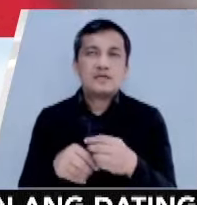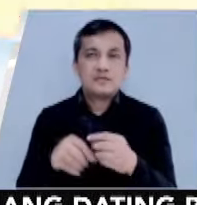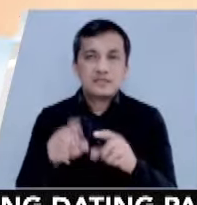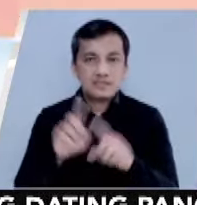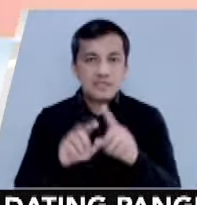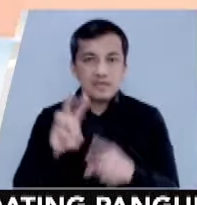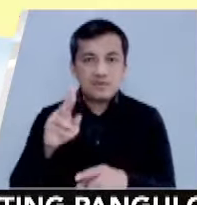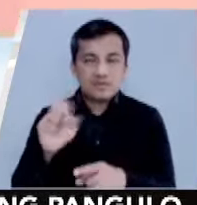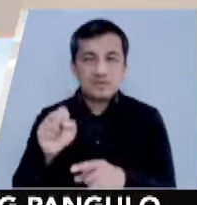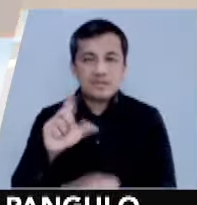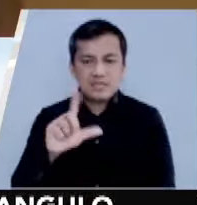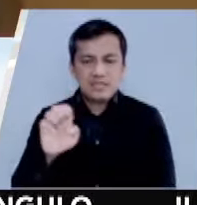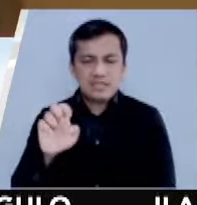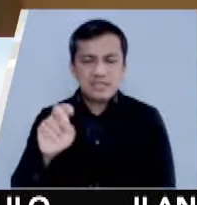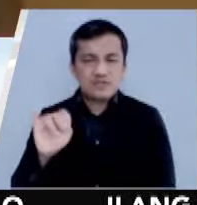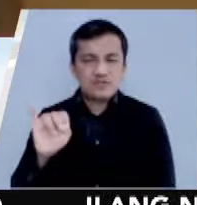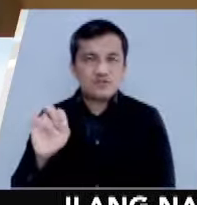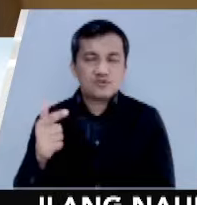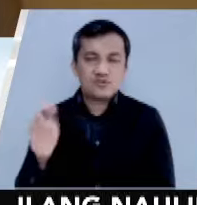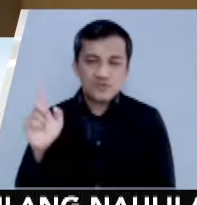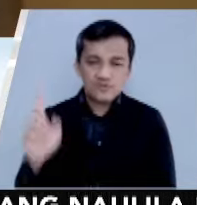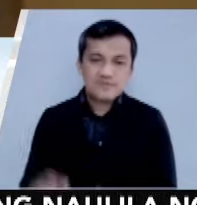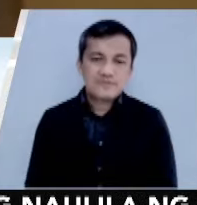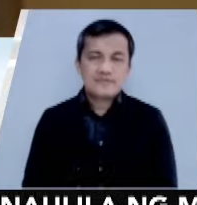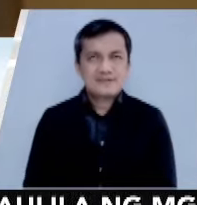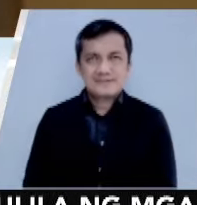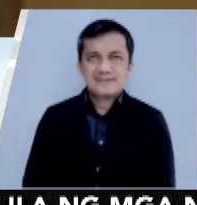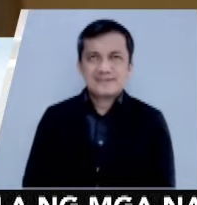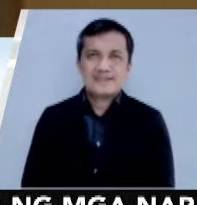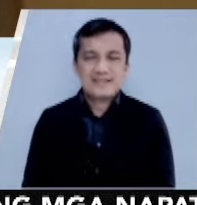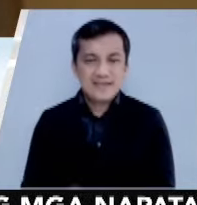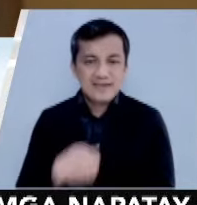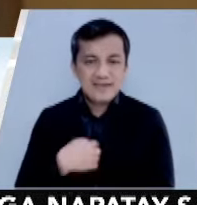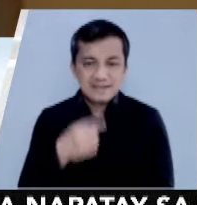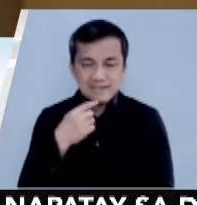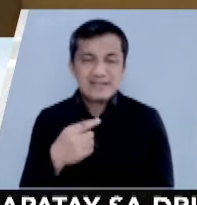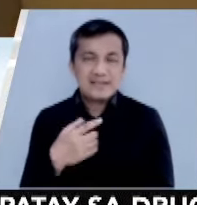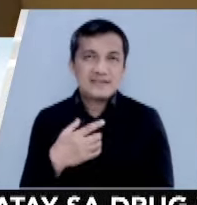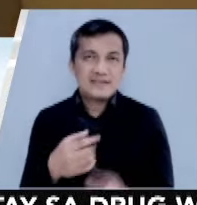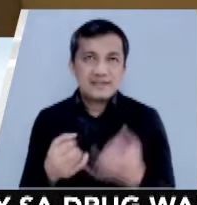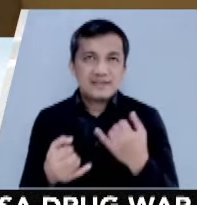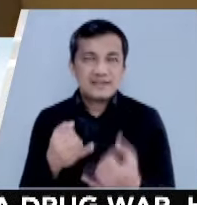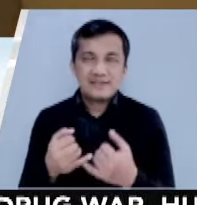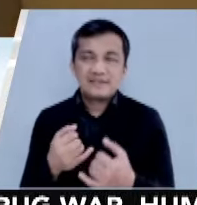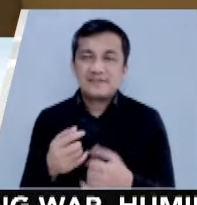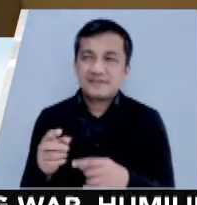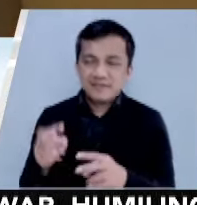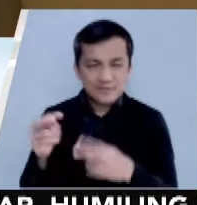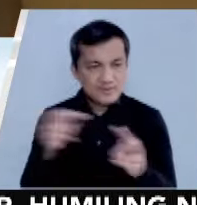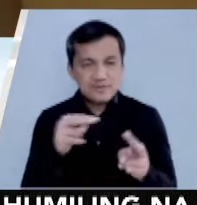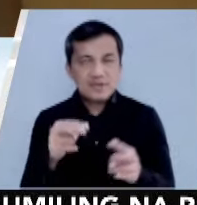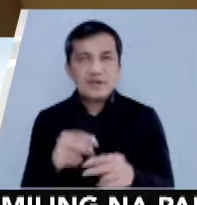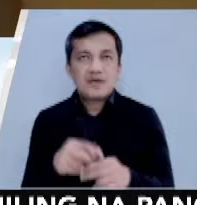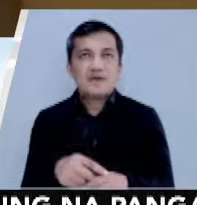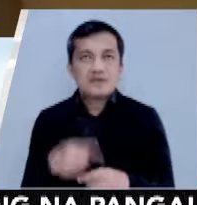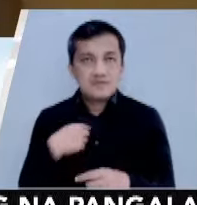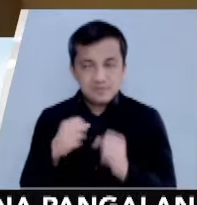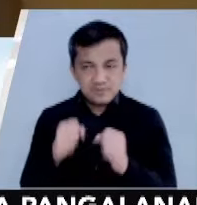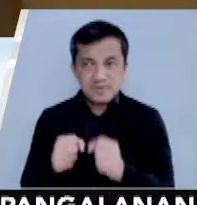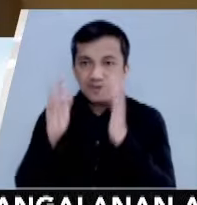Jung-jae. I like. So yung barong ulit na napansin niya. Pero to be able to talk to them